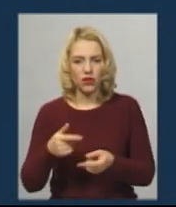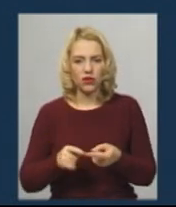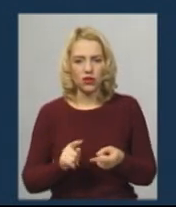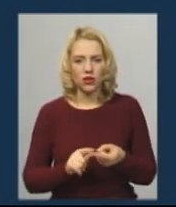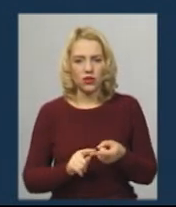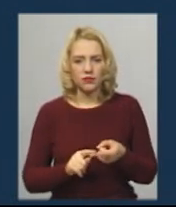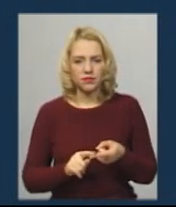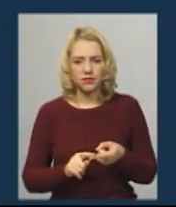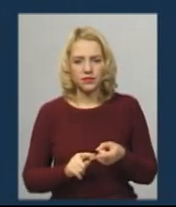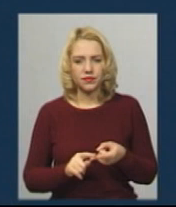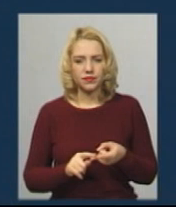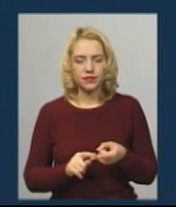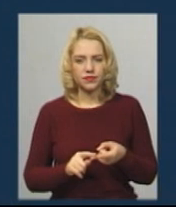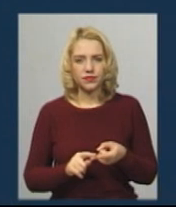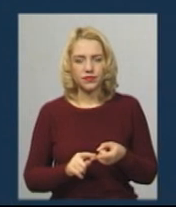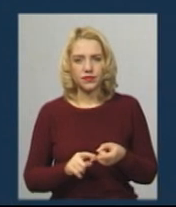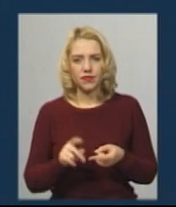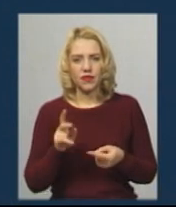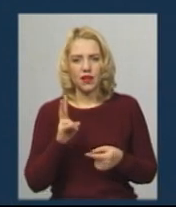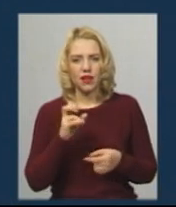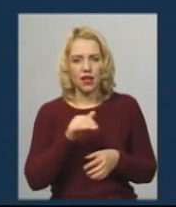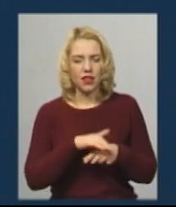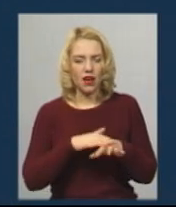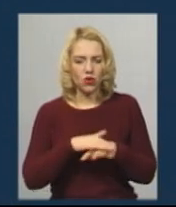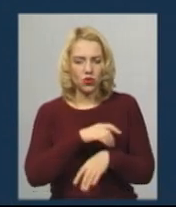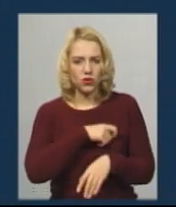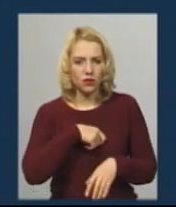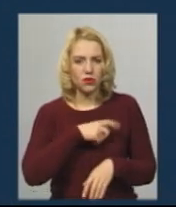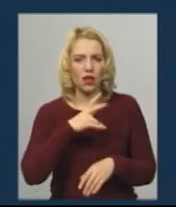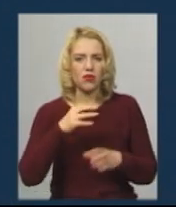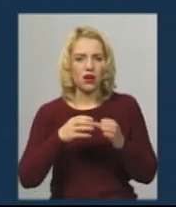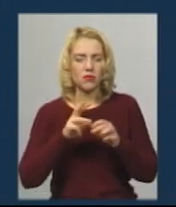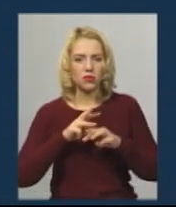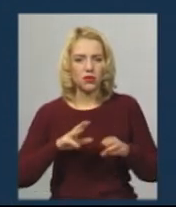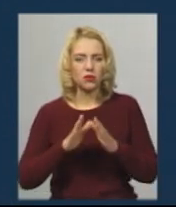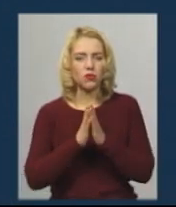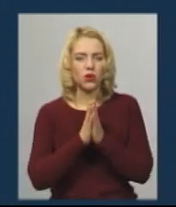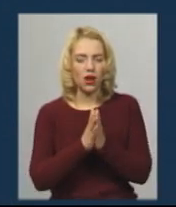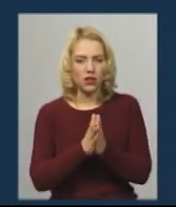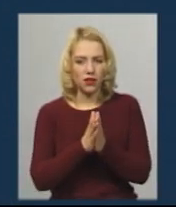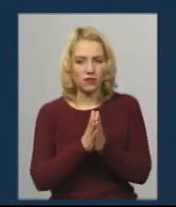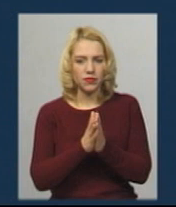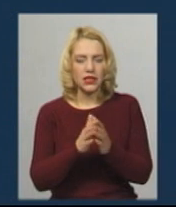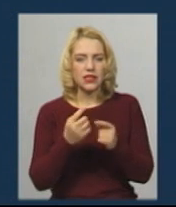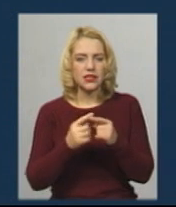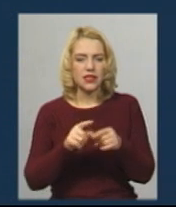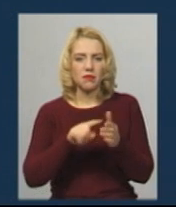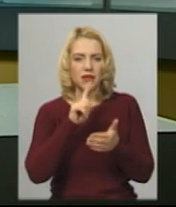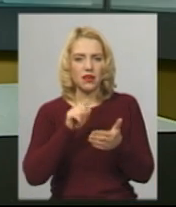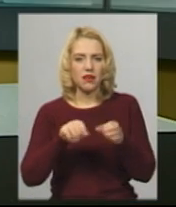значить, разом з людьми на Мінрегіон, на народного депутата, на Кабмін, проханням. Ми це питання вирішили.